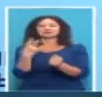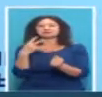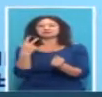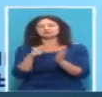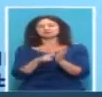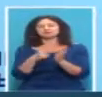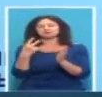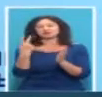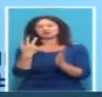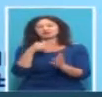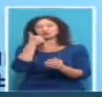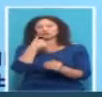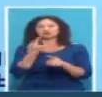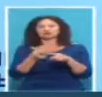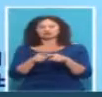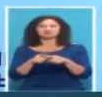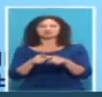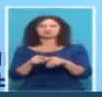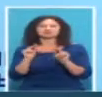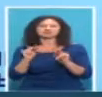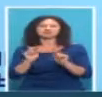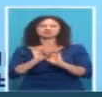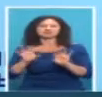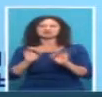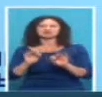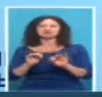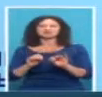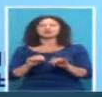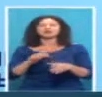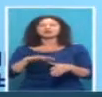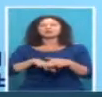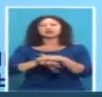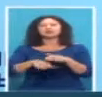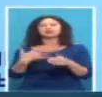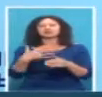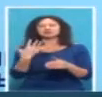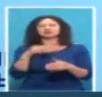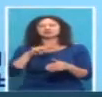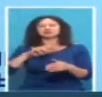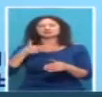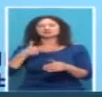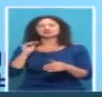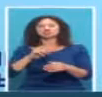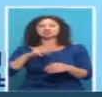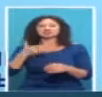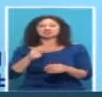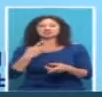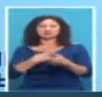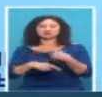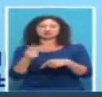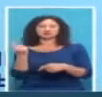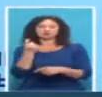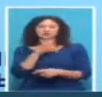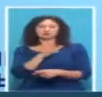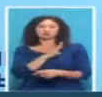лет, которые дали признательные показания. Похищенное изъято, возвращено потерпевшему. По данному факту